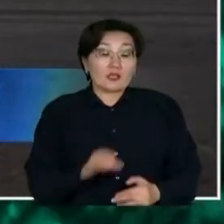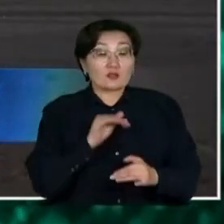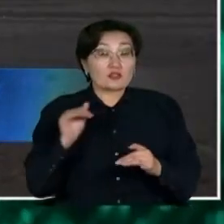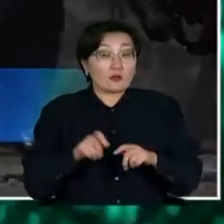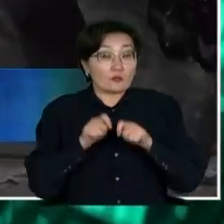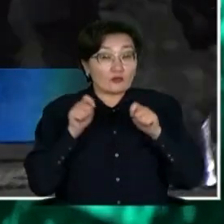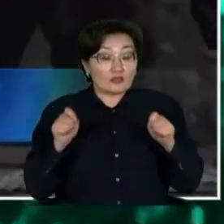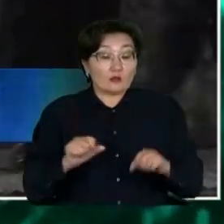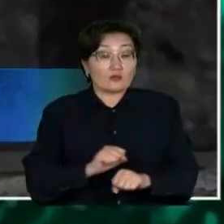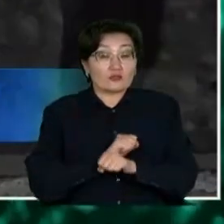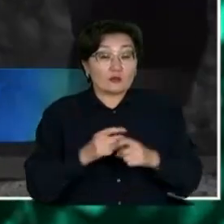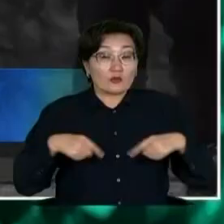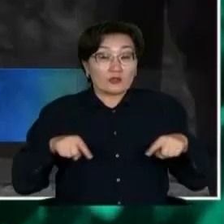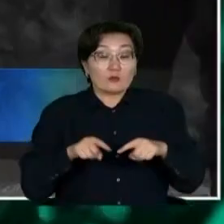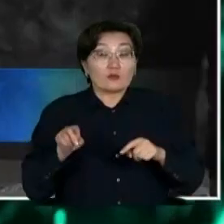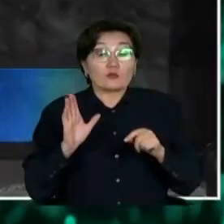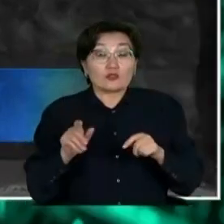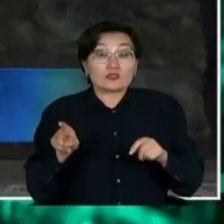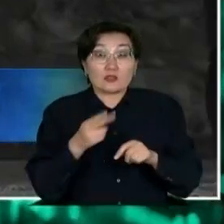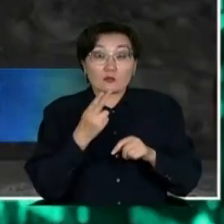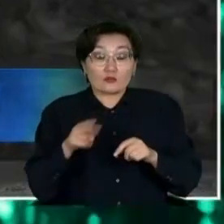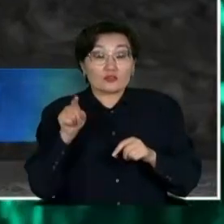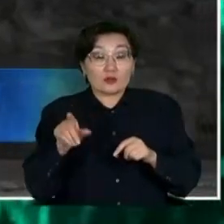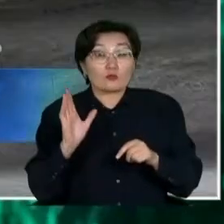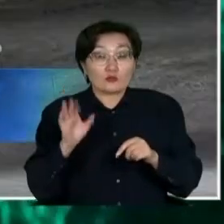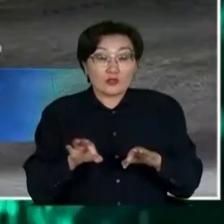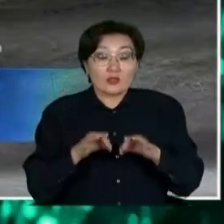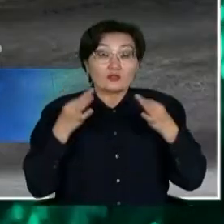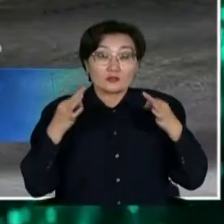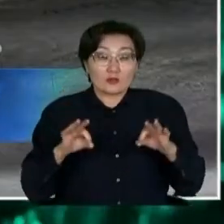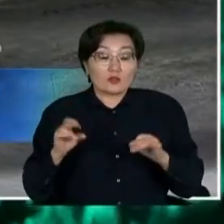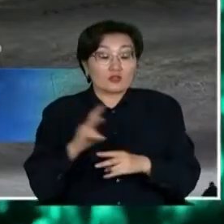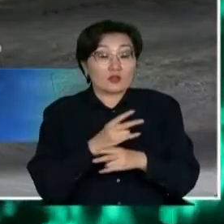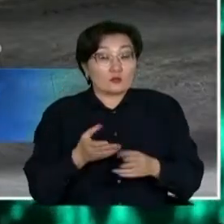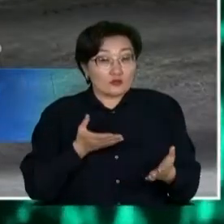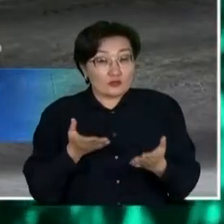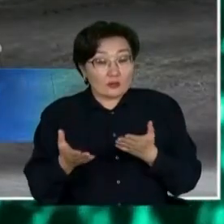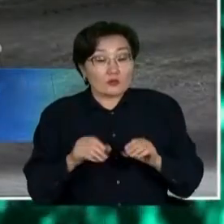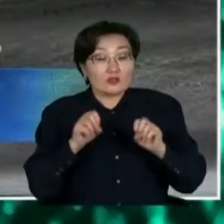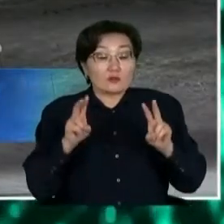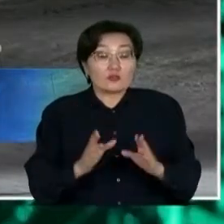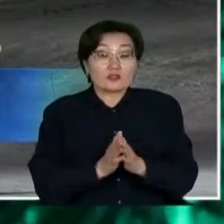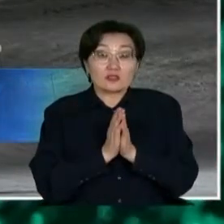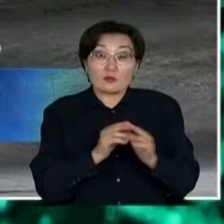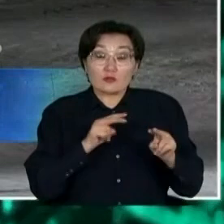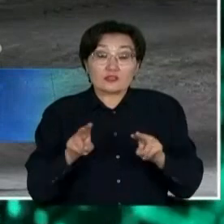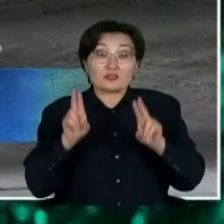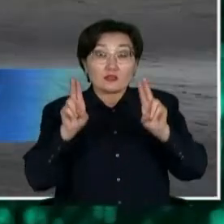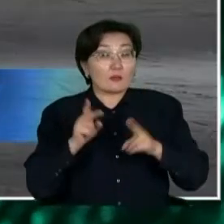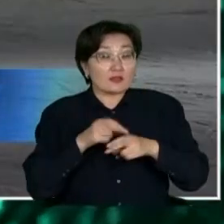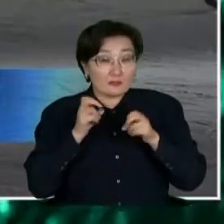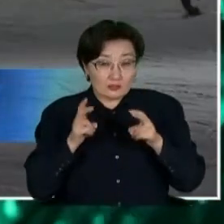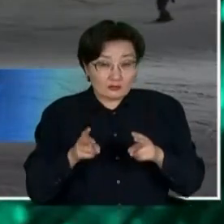Официальное открытие курорта состоится в декабре, тогда будут доступны ночные катания. Специалисты убедительно просят соблюдать правила